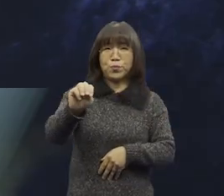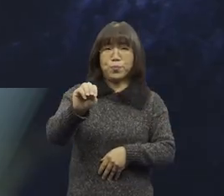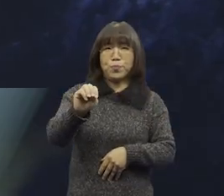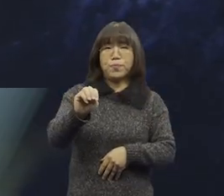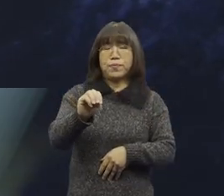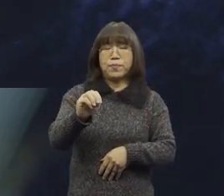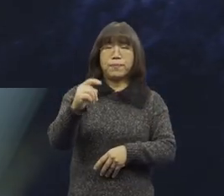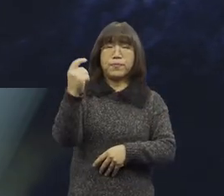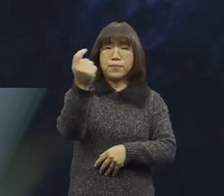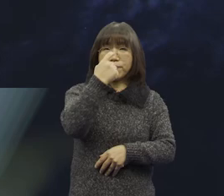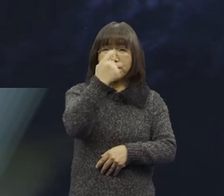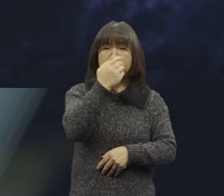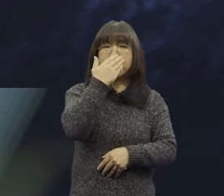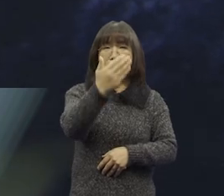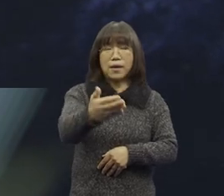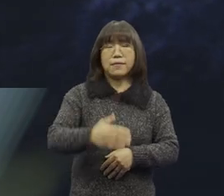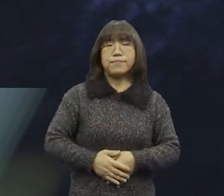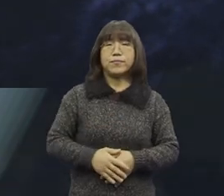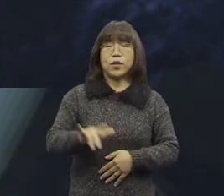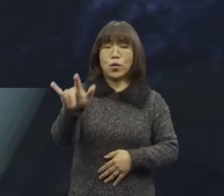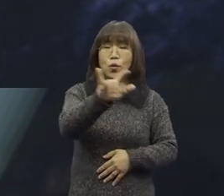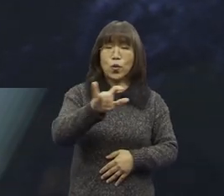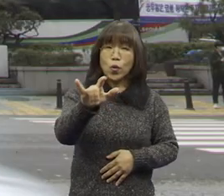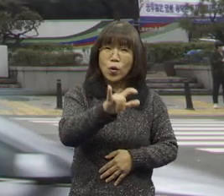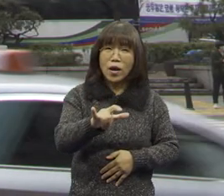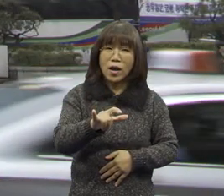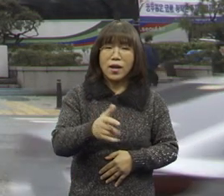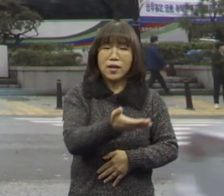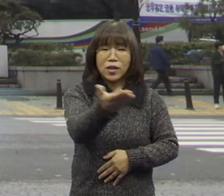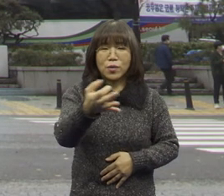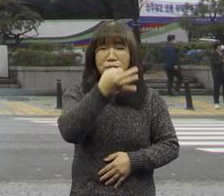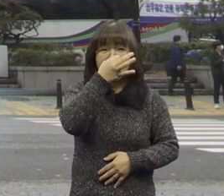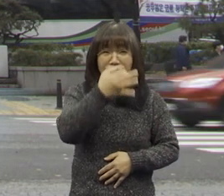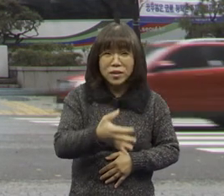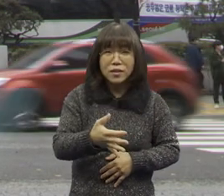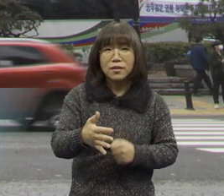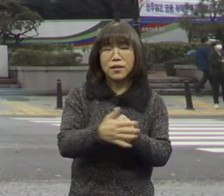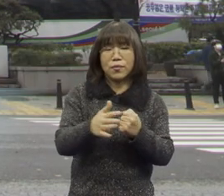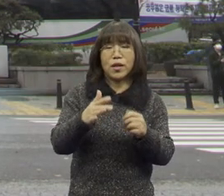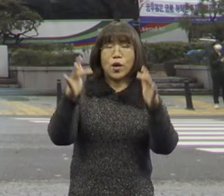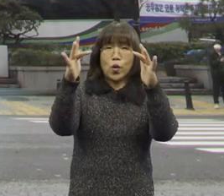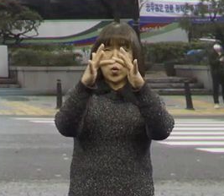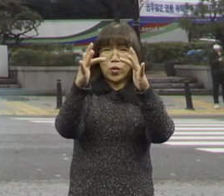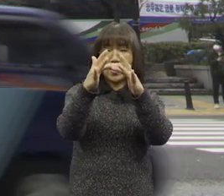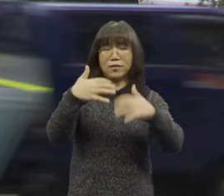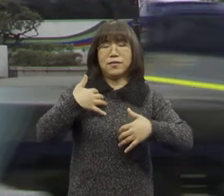들을 수 있습니다. 강서구는 코로나19로 지친 구민들을 위해서